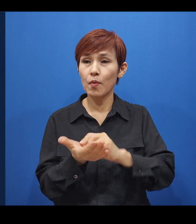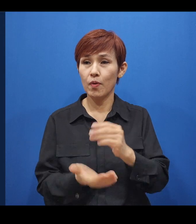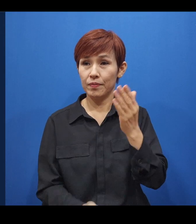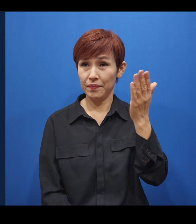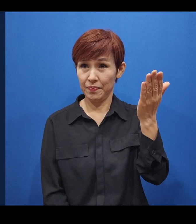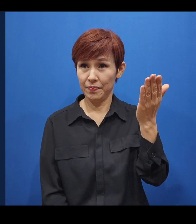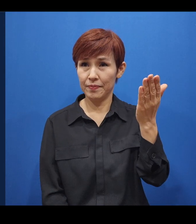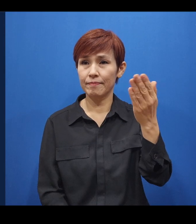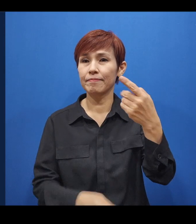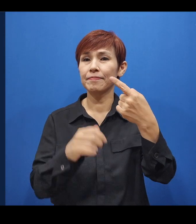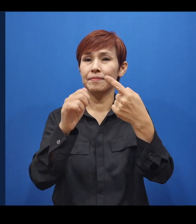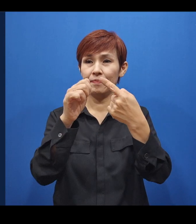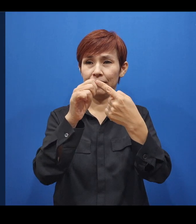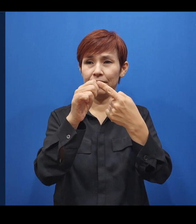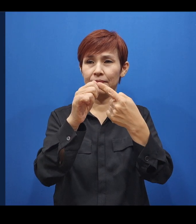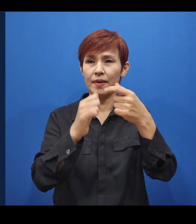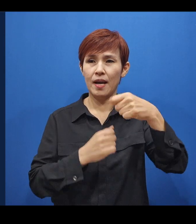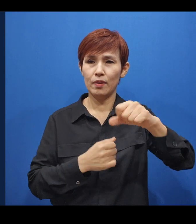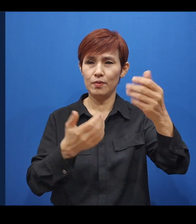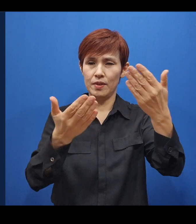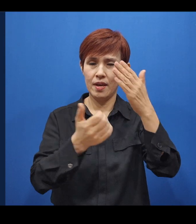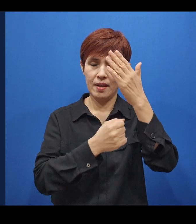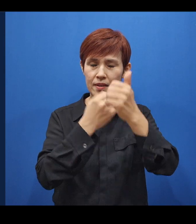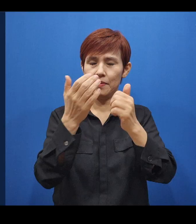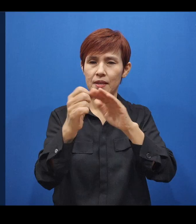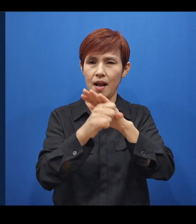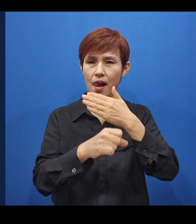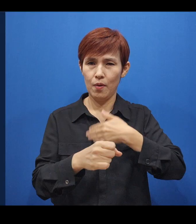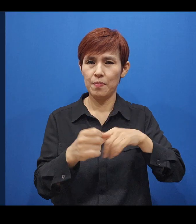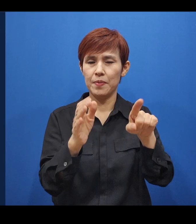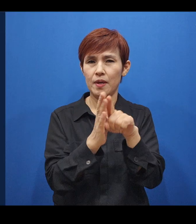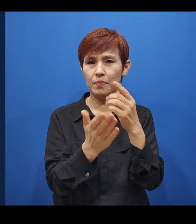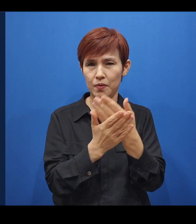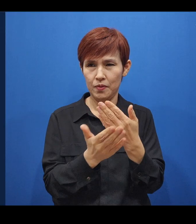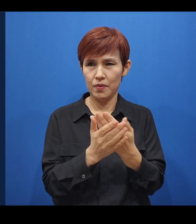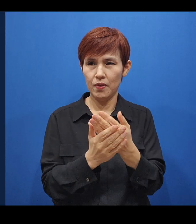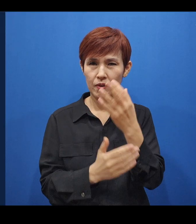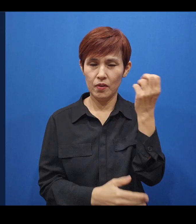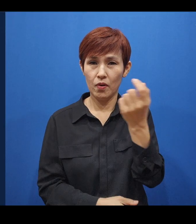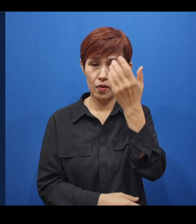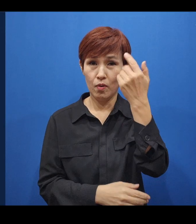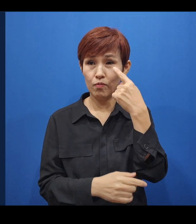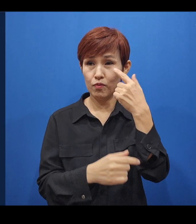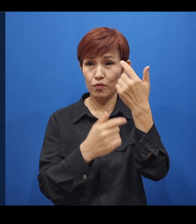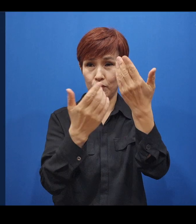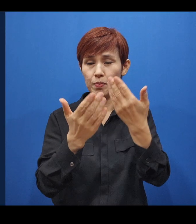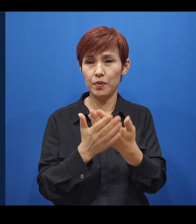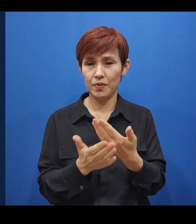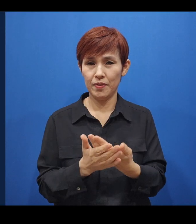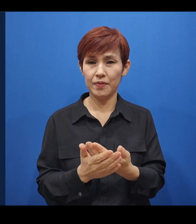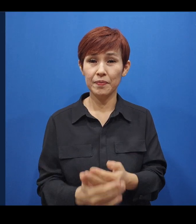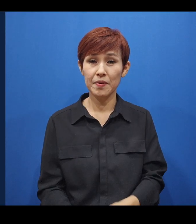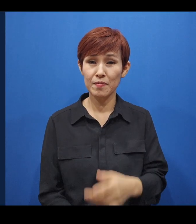받을까요? 아들을 주신 하나님 사랑을 알고 믿게 하옵소서. 부모님들 다